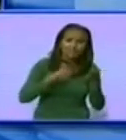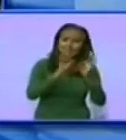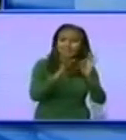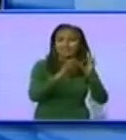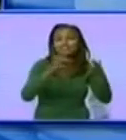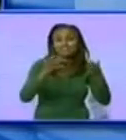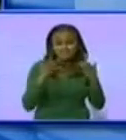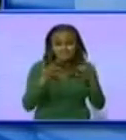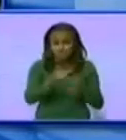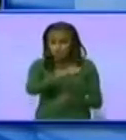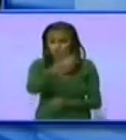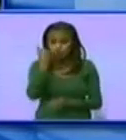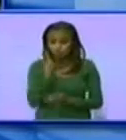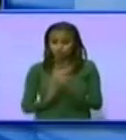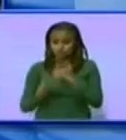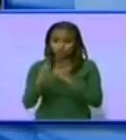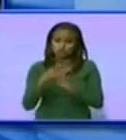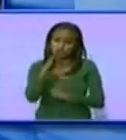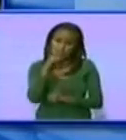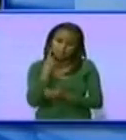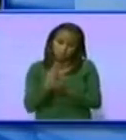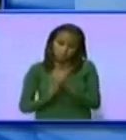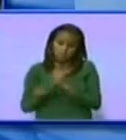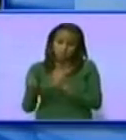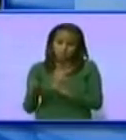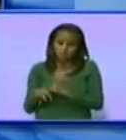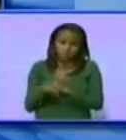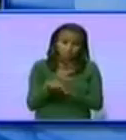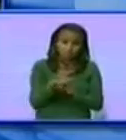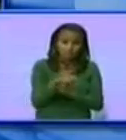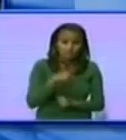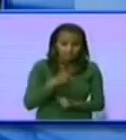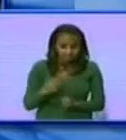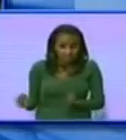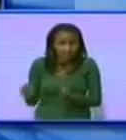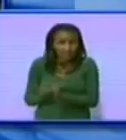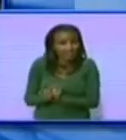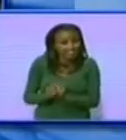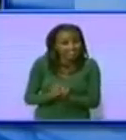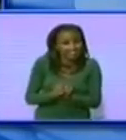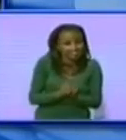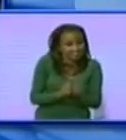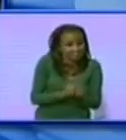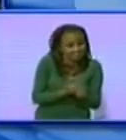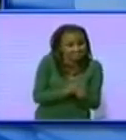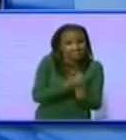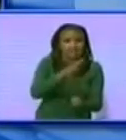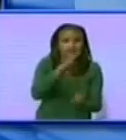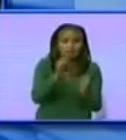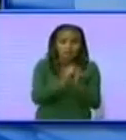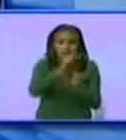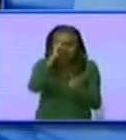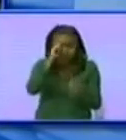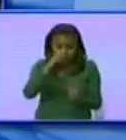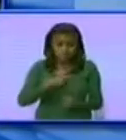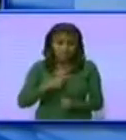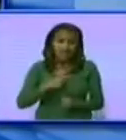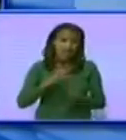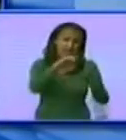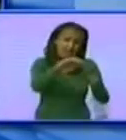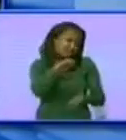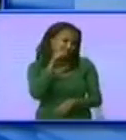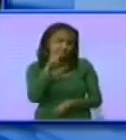ለማስተላለፍ ማለት ነው። ሌሎቹ ብቻቸው ነው የሚወጡት ጎረቤታሞች። እና የትም ቤት ስትሄድ እናቴ ከኔ ውጪ አትሄድም። እኔ አልሄድም